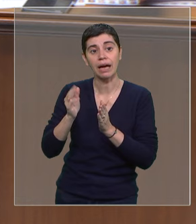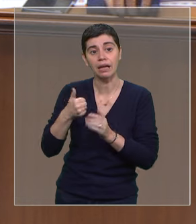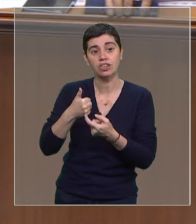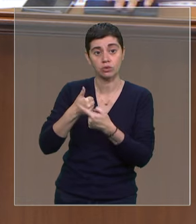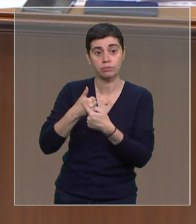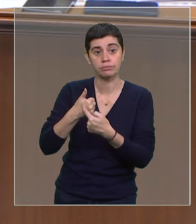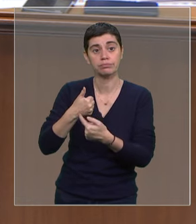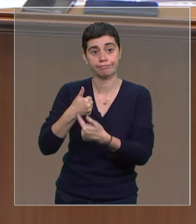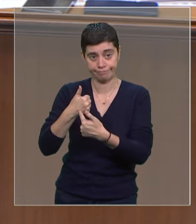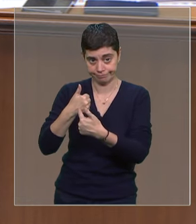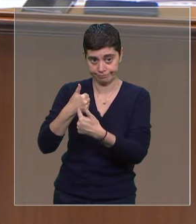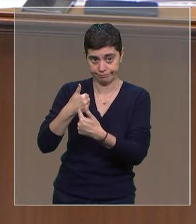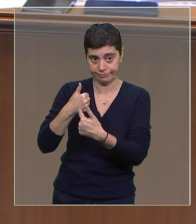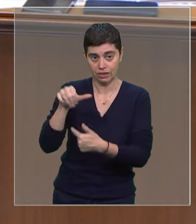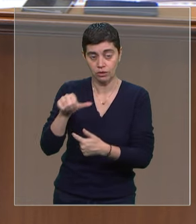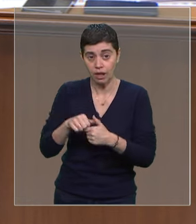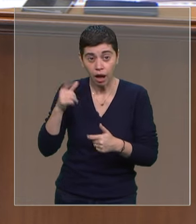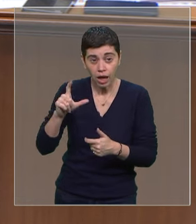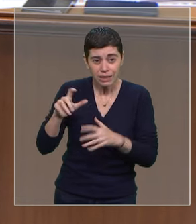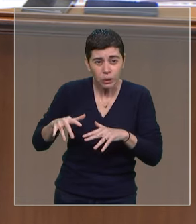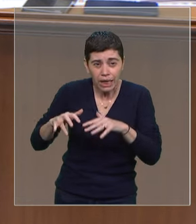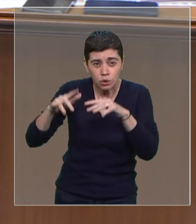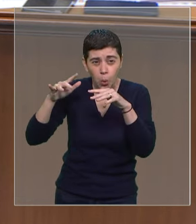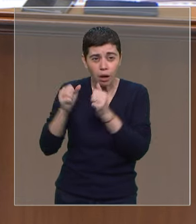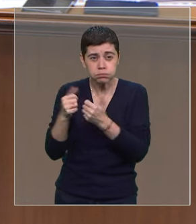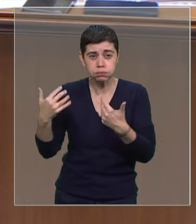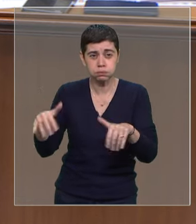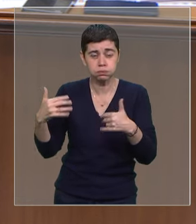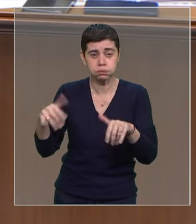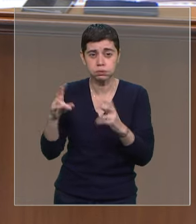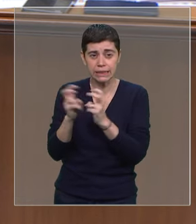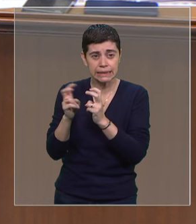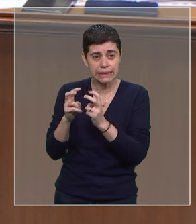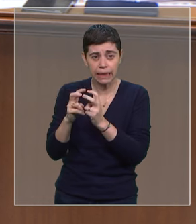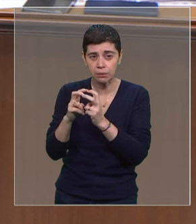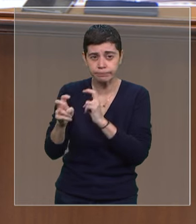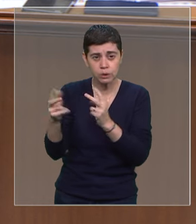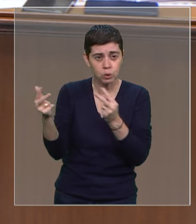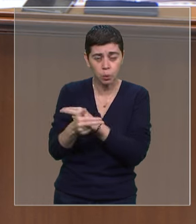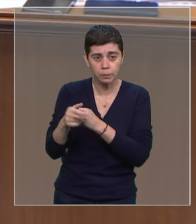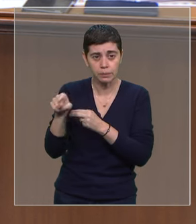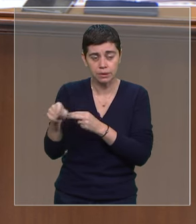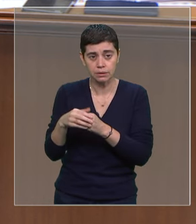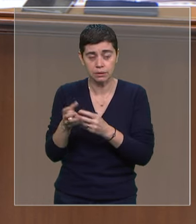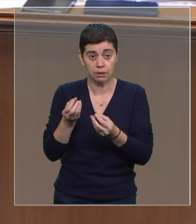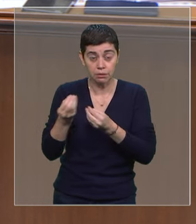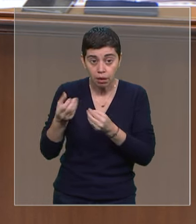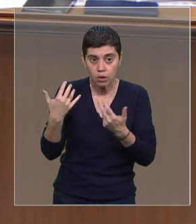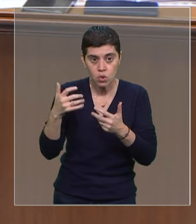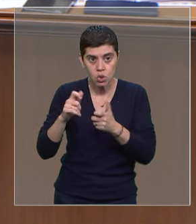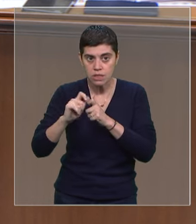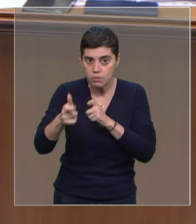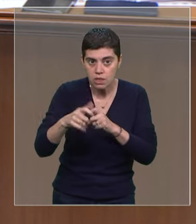cette nuit à une grosse inondation avec une coupure d'électricité, qui ont mis en place tous les dispositifs pour évacuer